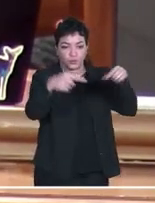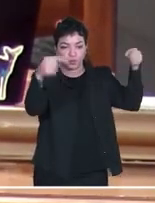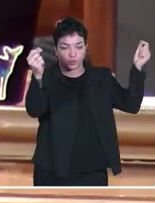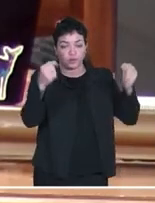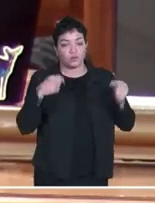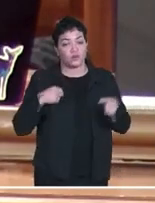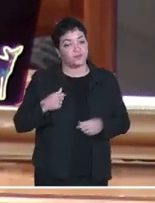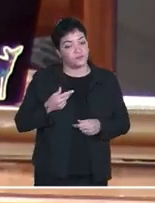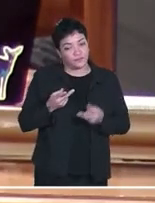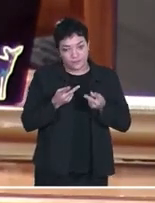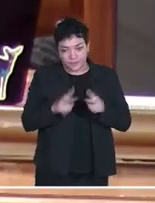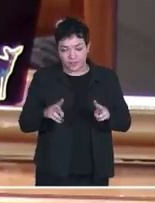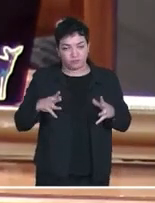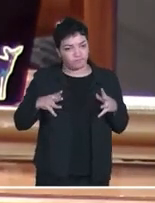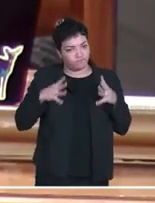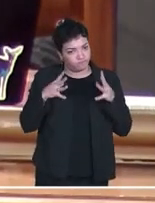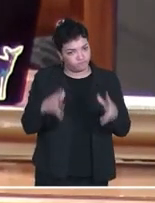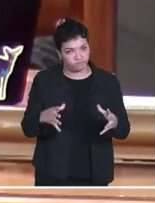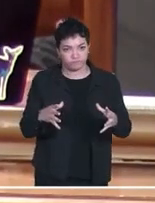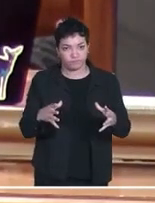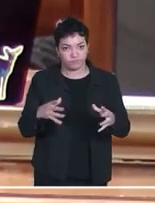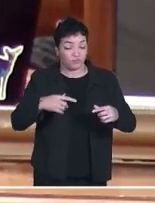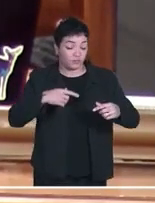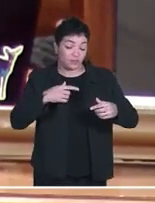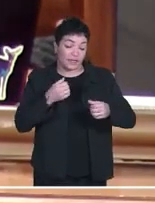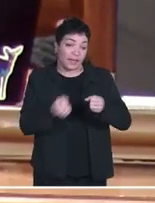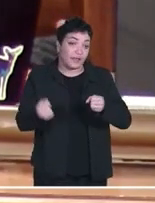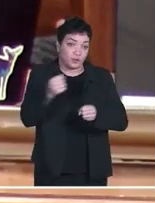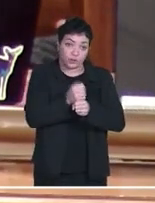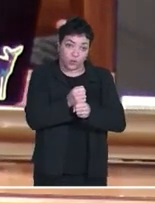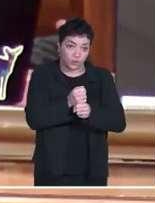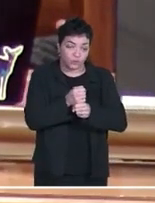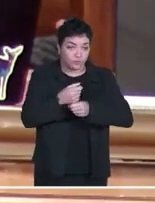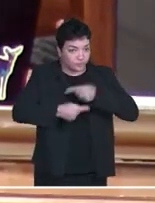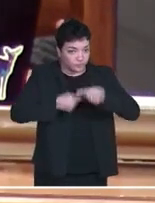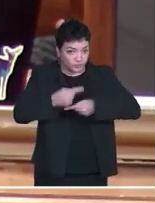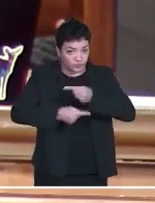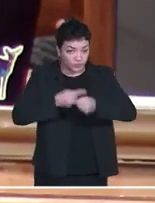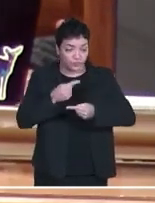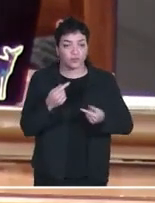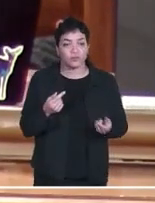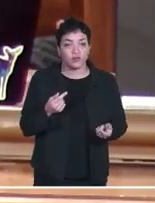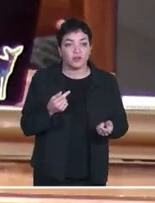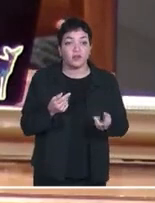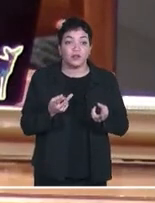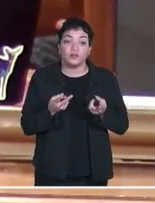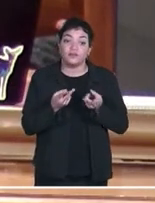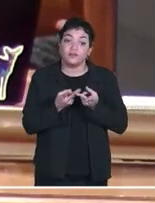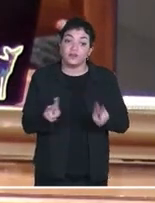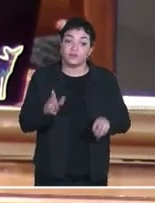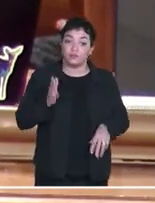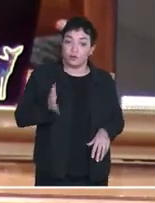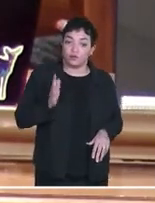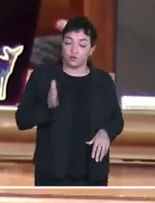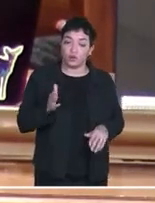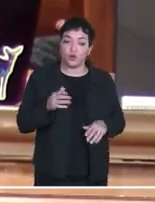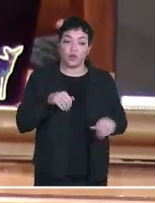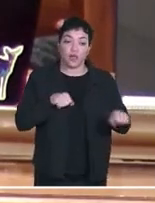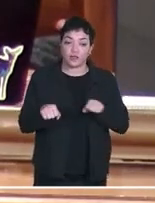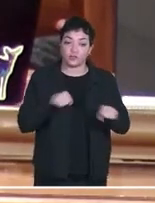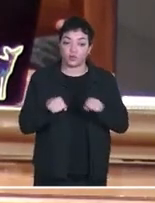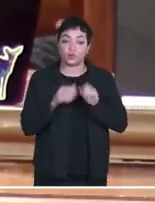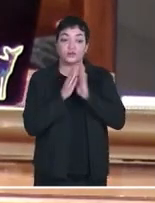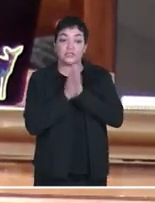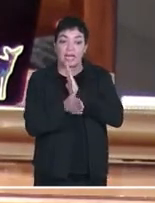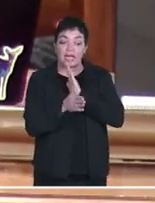sont également en création. La ville agit également d'une manière indirecte, c'est notamment avec ce qu'on